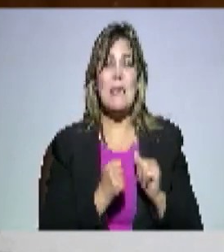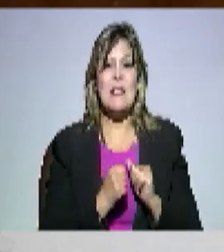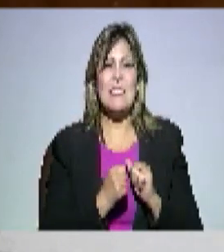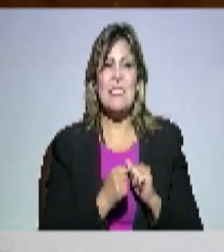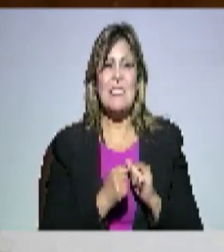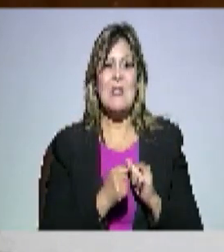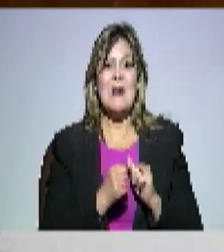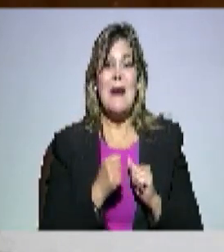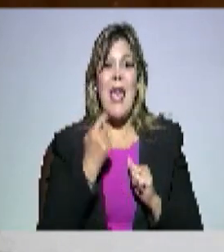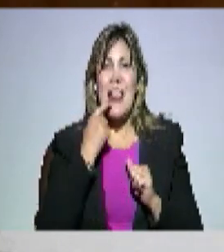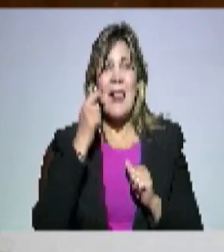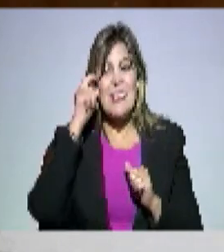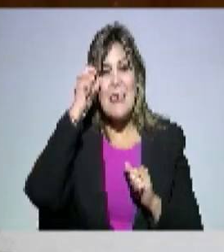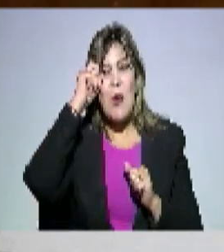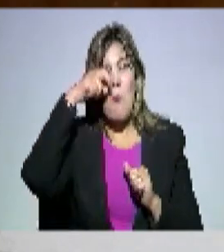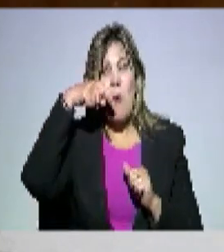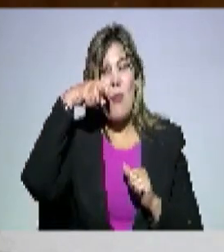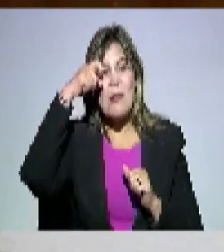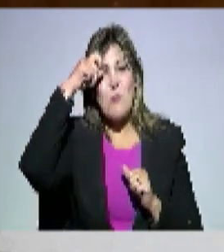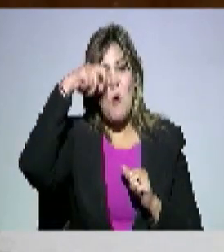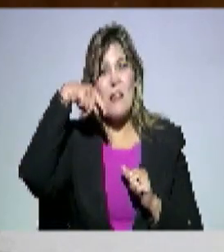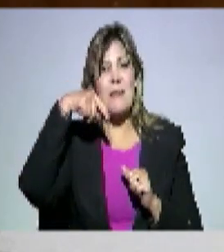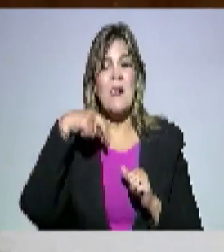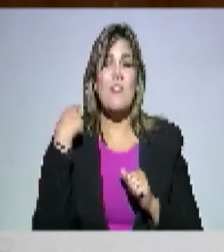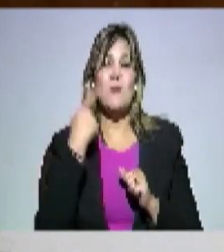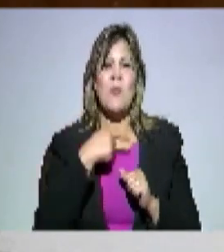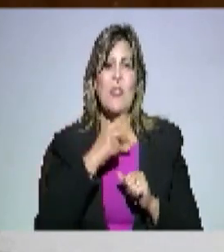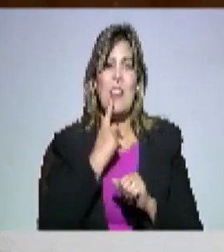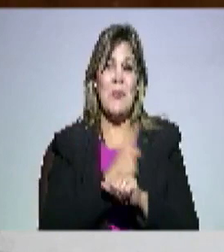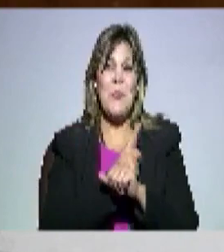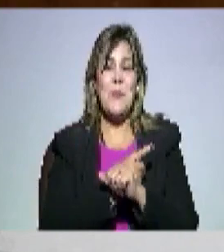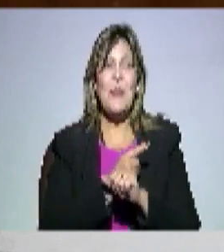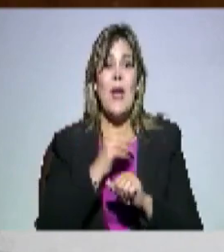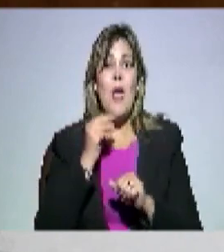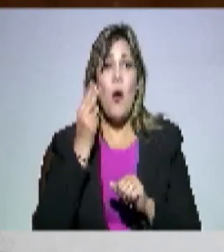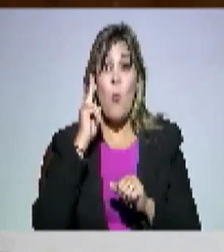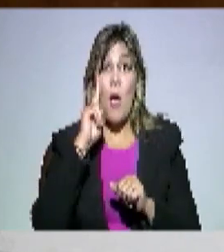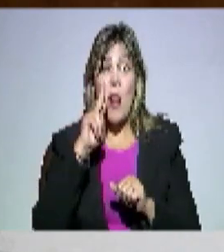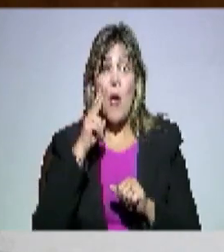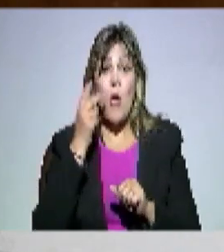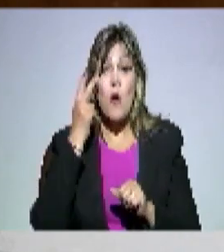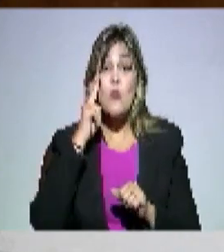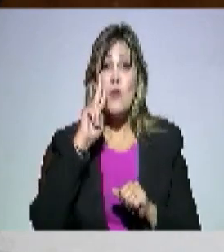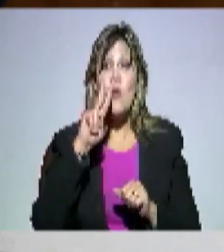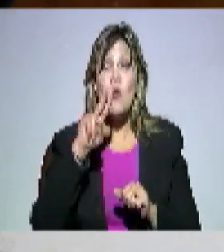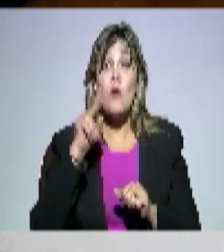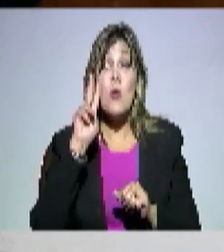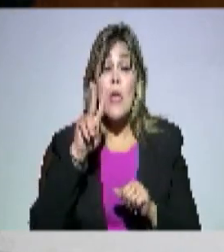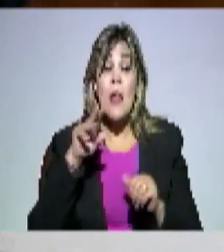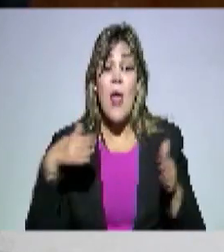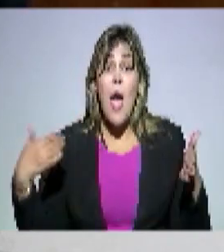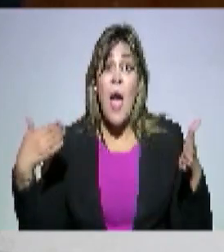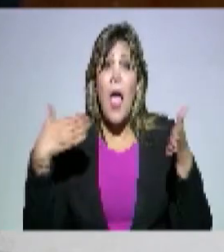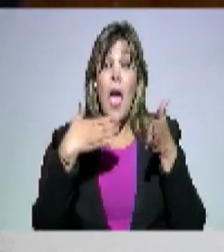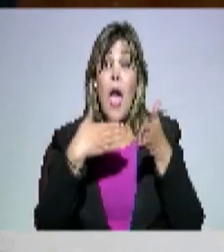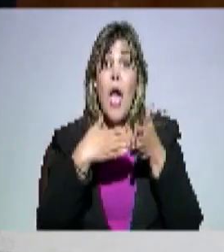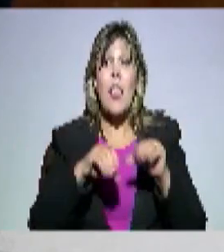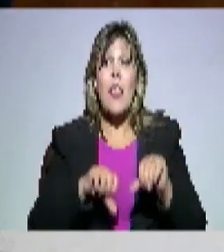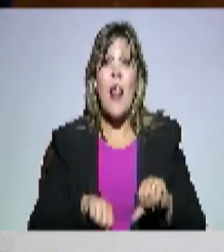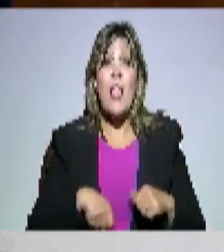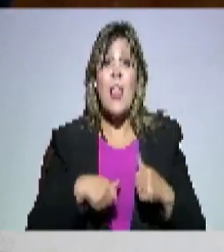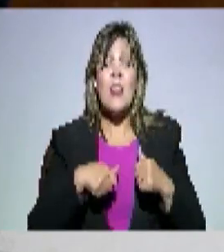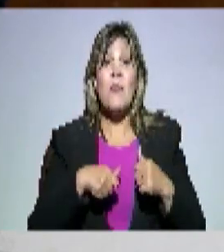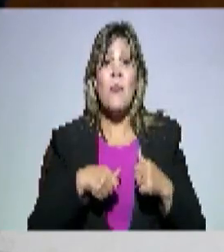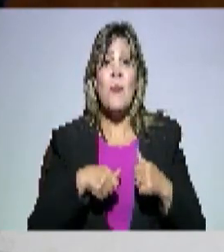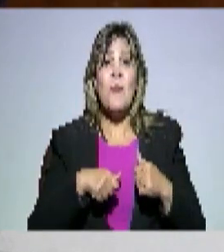على لسان بولس الرسول قال كده على القديسين انظروا الى نهايه سيرتهم بعد